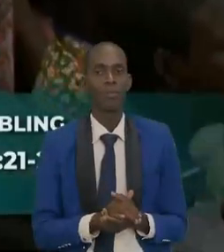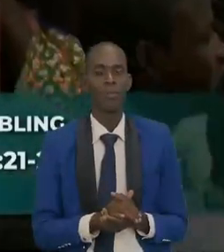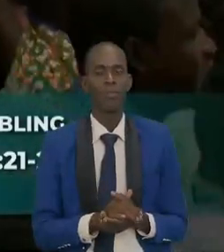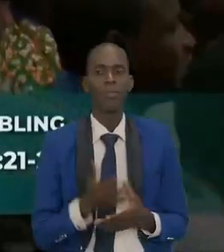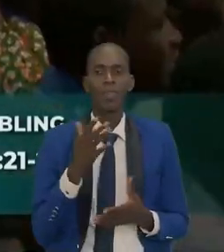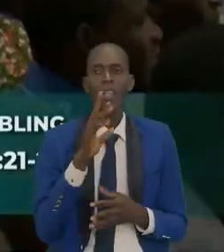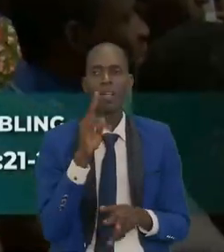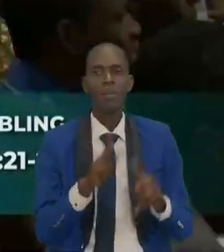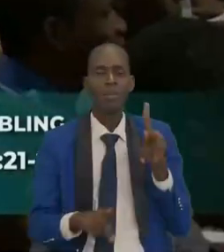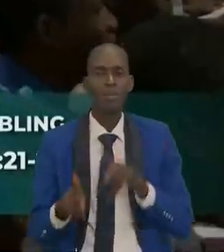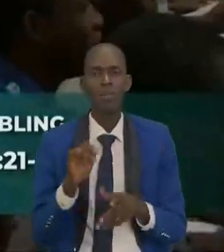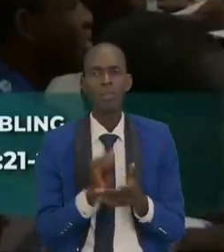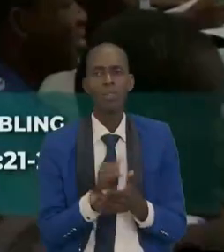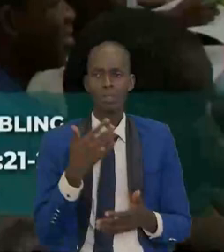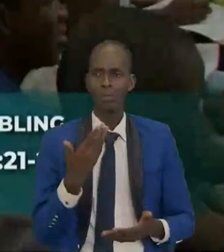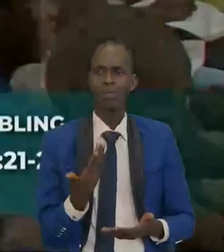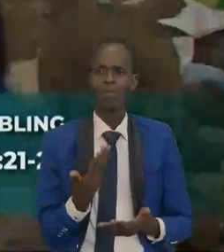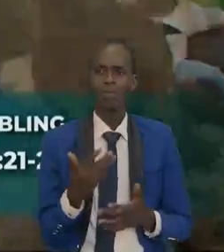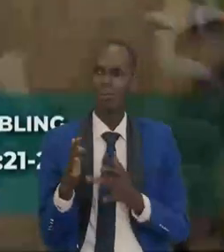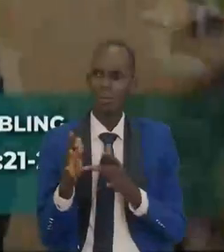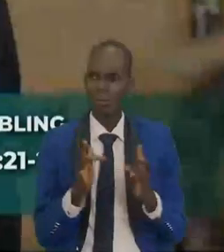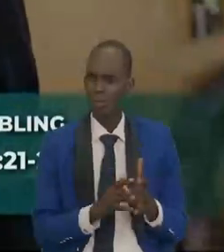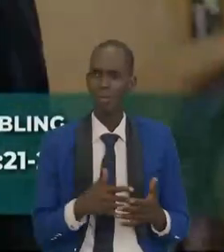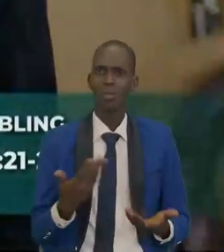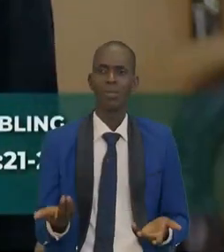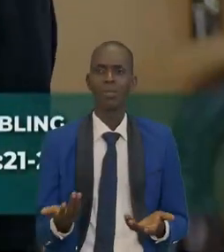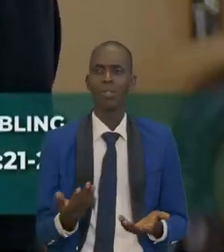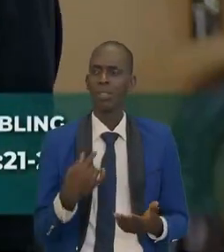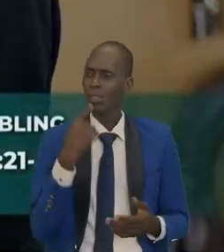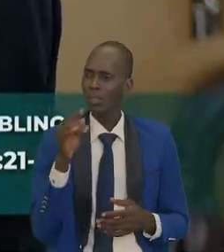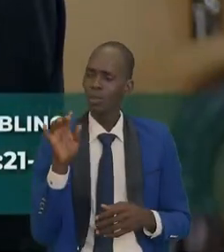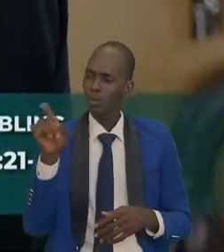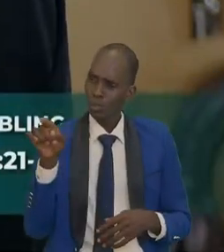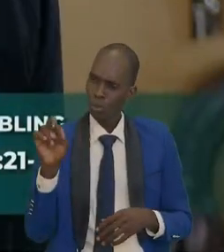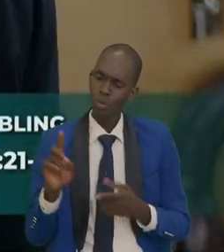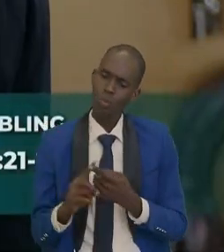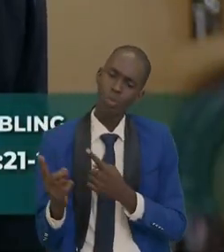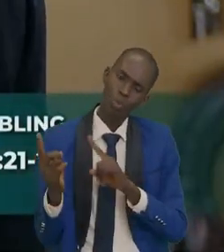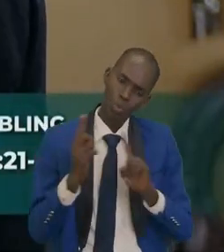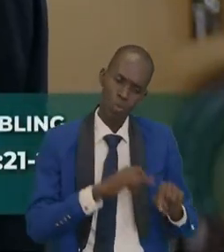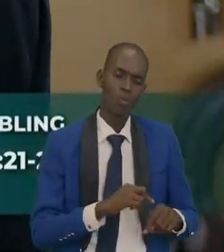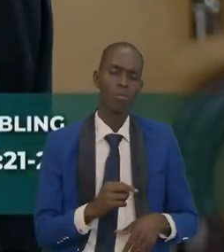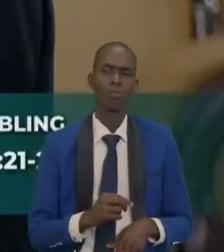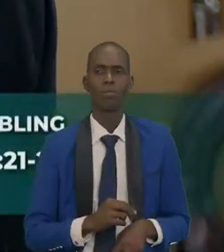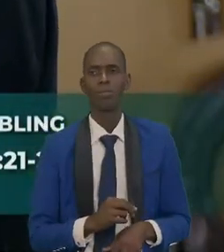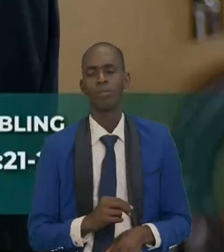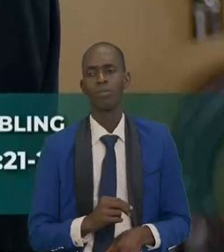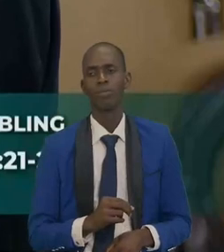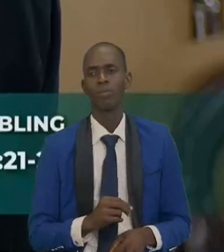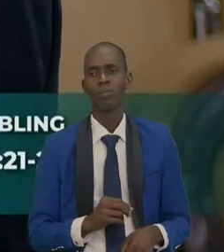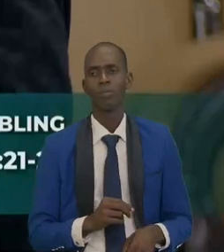Il y a des gens qui vont rester. Jésus, ce que je dis, c'est que tu faut venir, non?